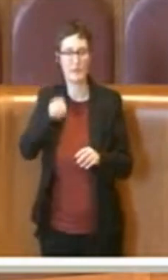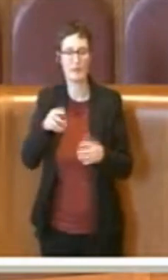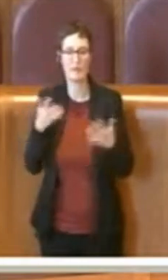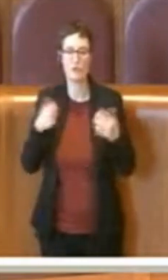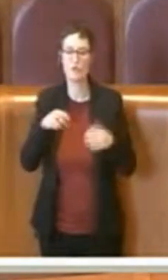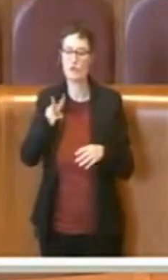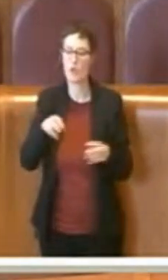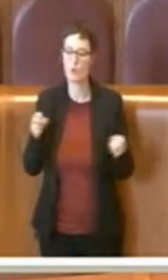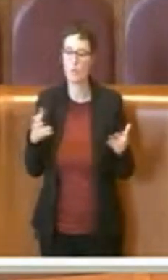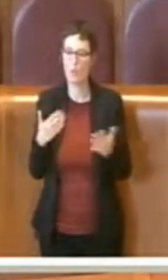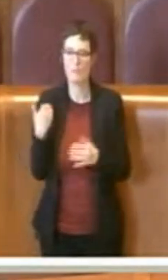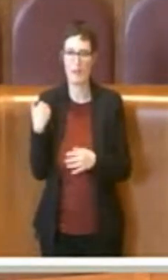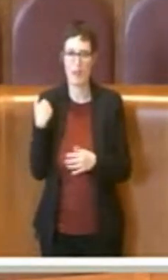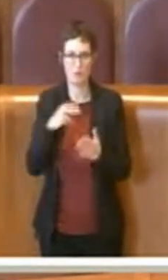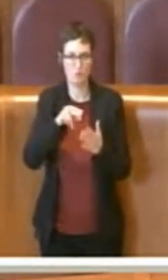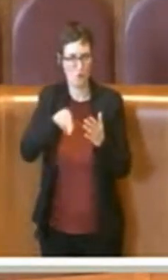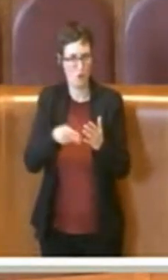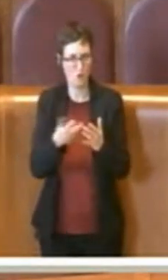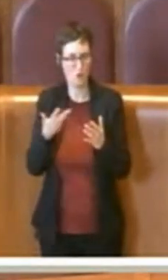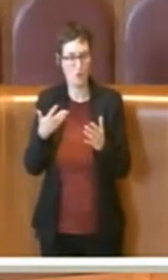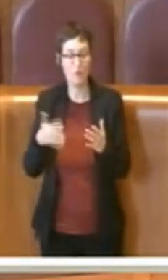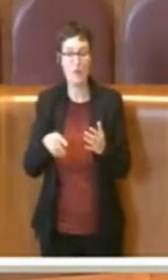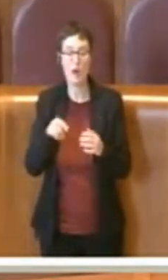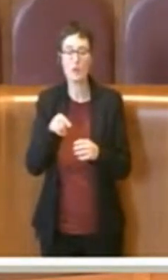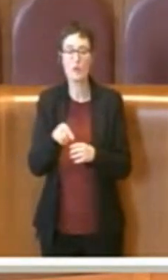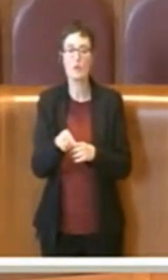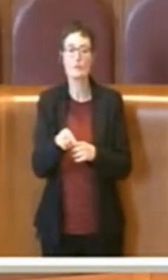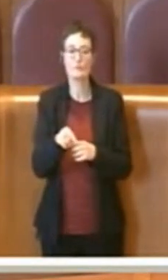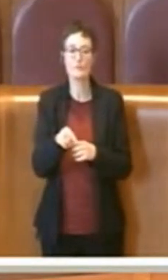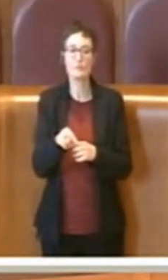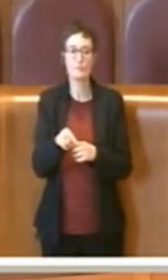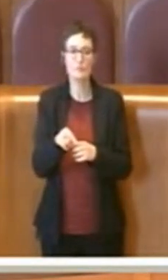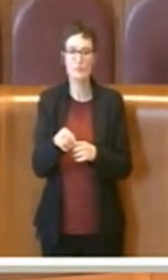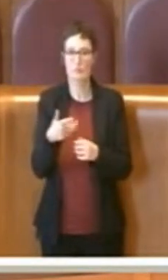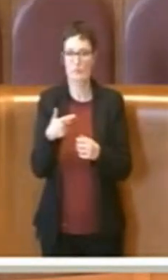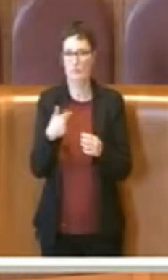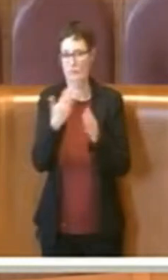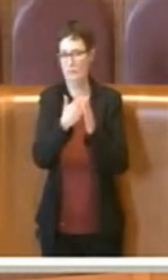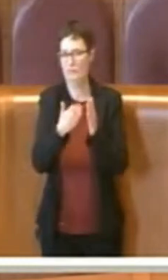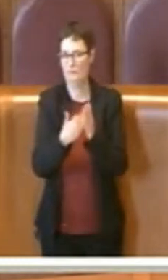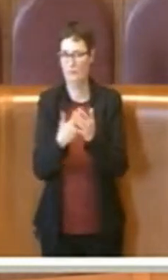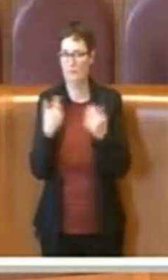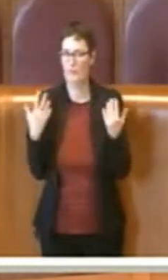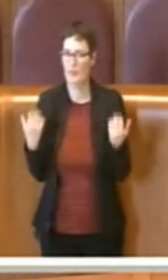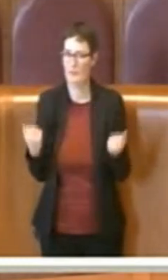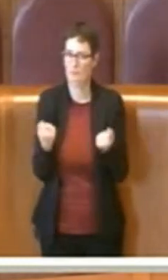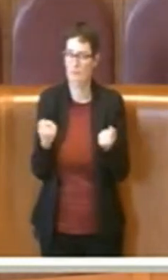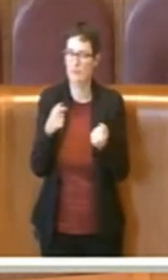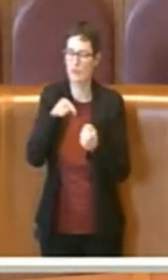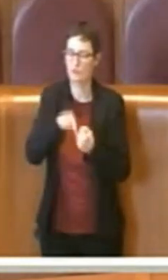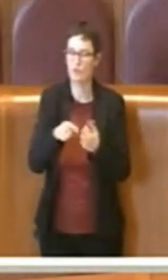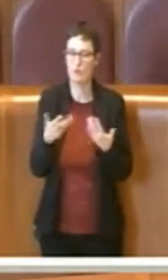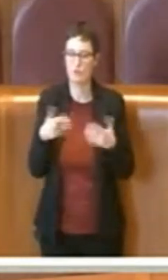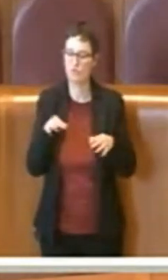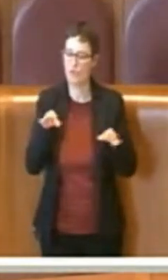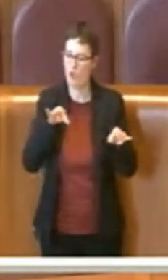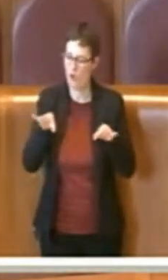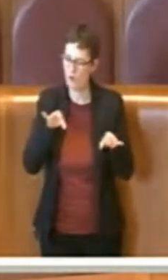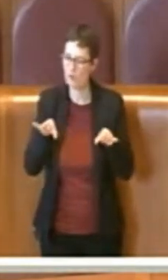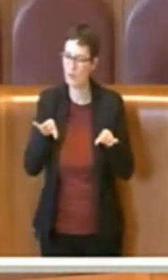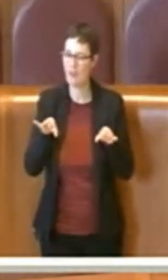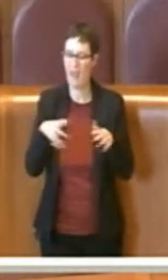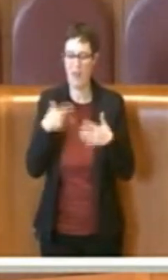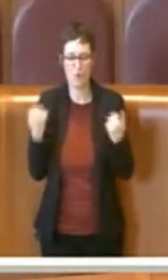vista all'interno di questo piano di azioni anche coordinato per promuovere lo sviluppo e l'utilizzo dell'intelligenza